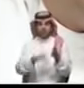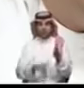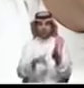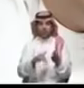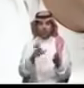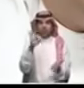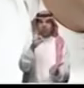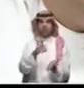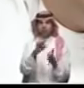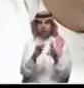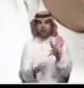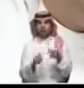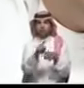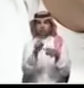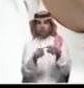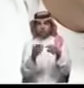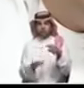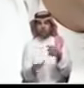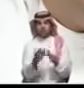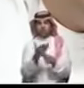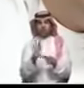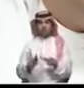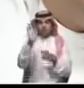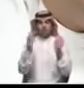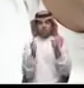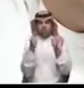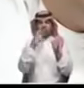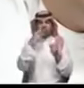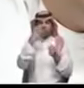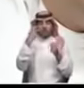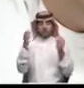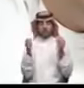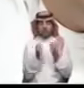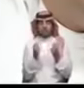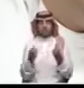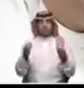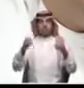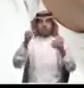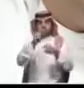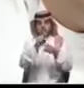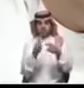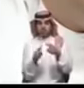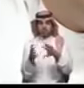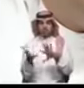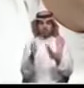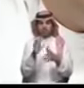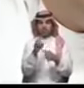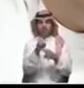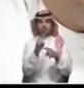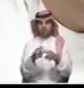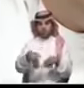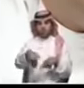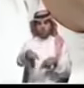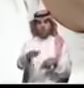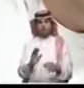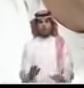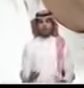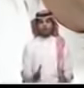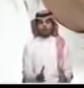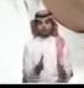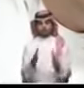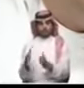يتكون الصقيع على المناطق الشمالية، وأيضا المناطق الوسطى قد تشهد انخفاض ملموس في درجات الحرارة خلال الأيام المقبلة إن شاء الله.